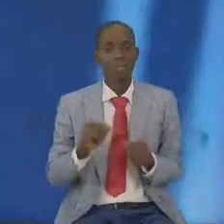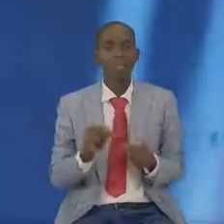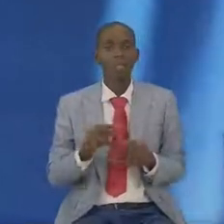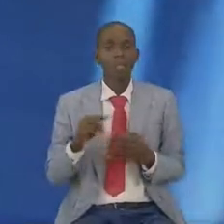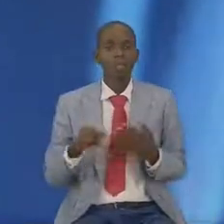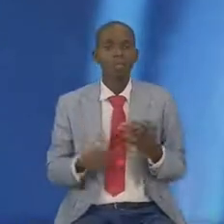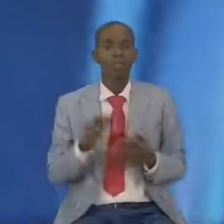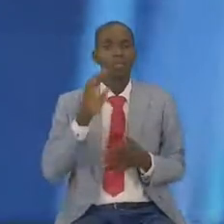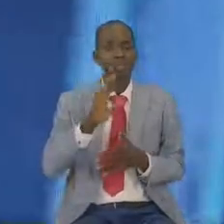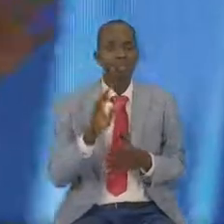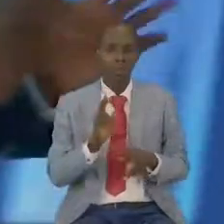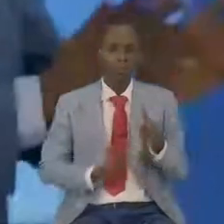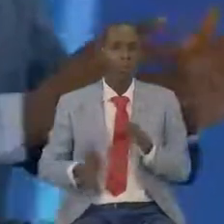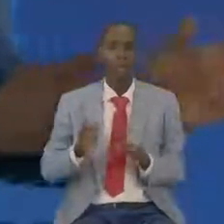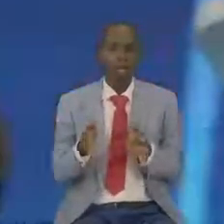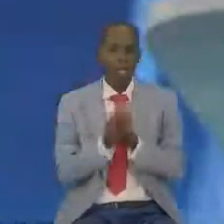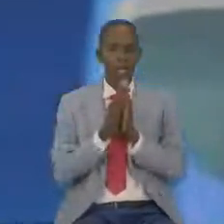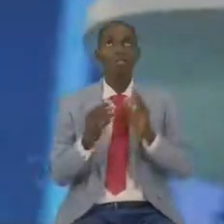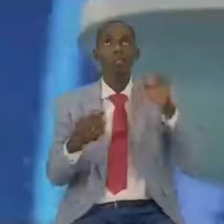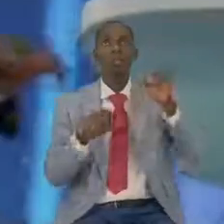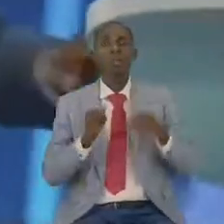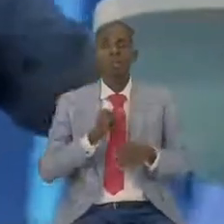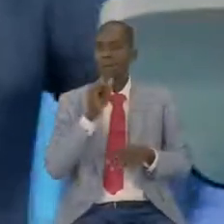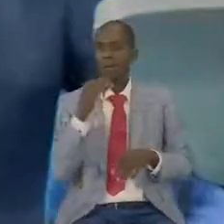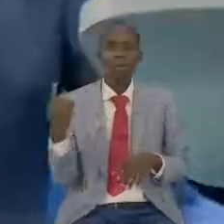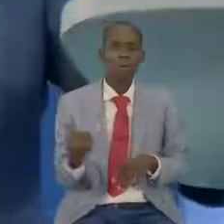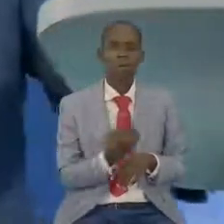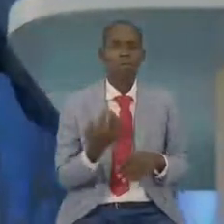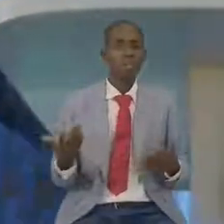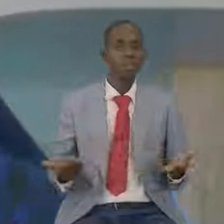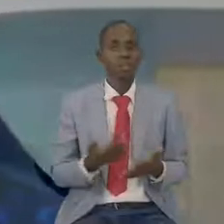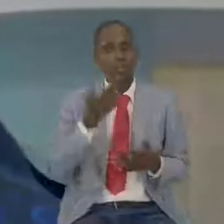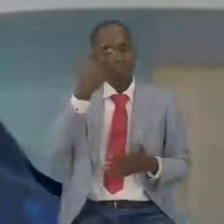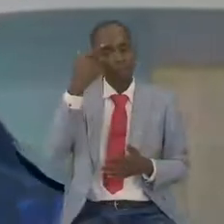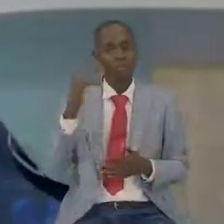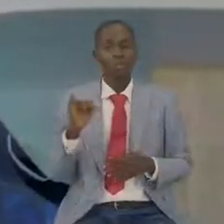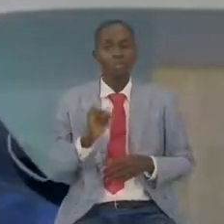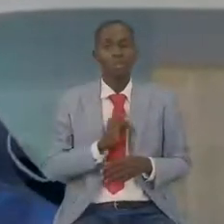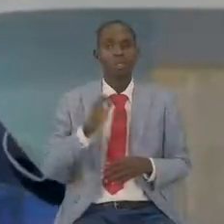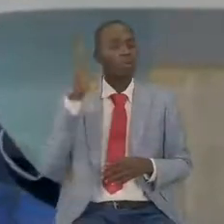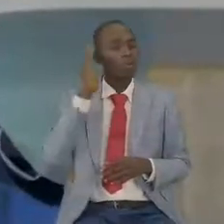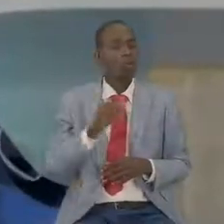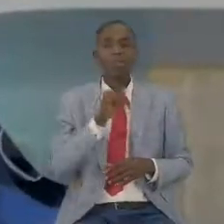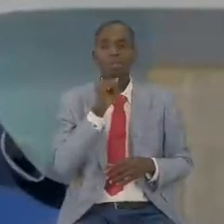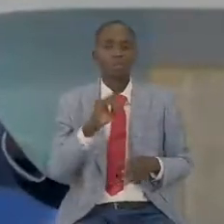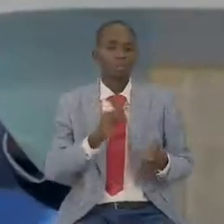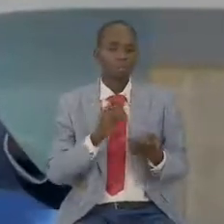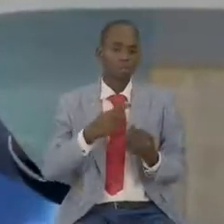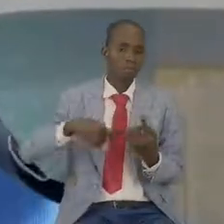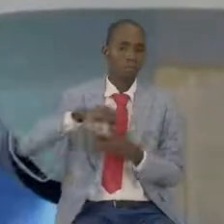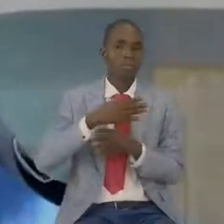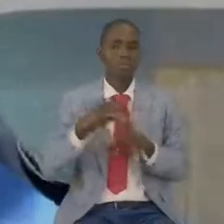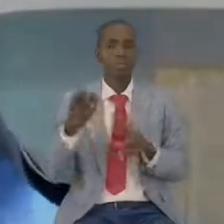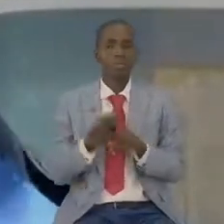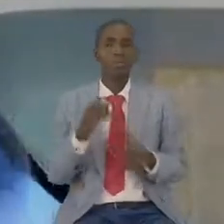même parmi tes descendants. Je serai toujours là parce que je ne me détournerai plus d'eux. Je leur